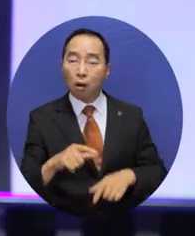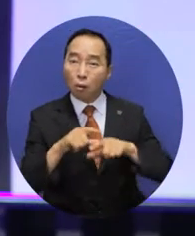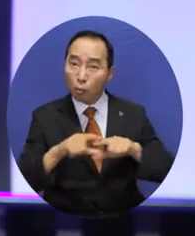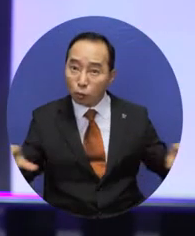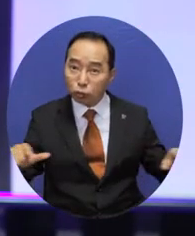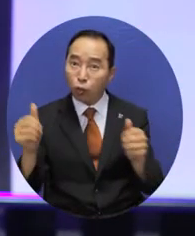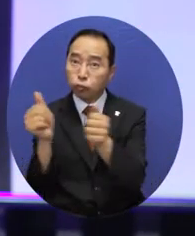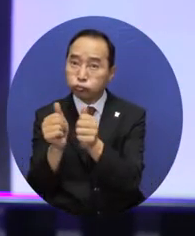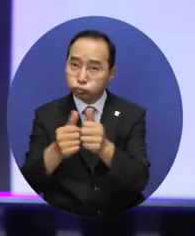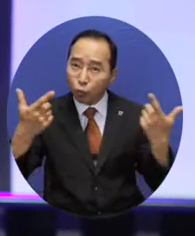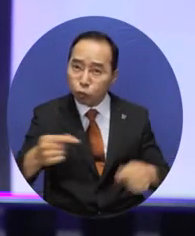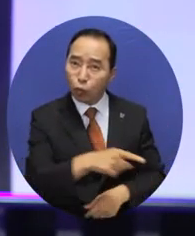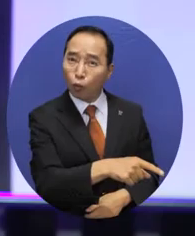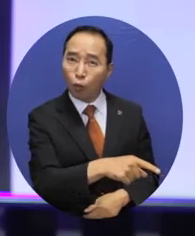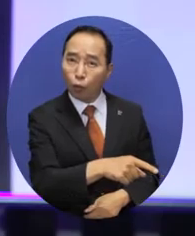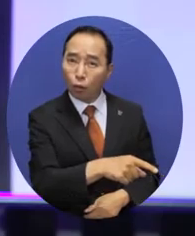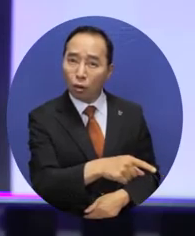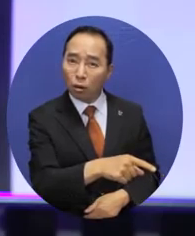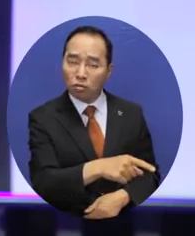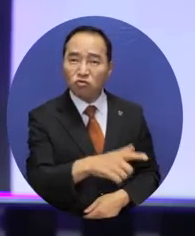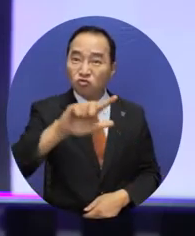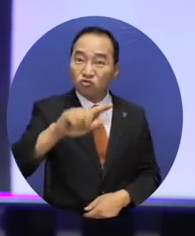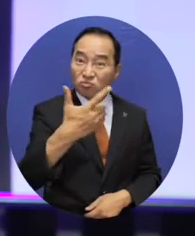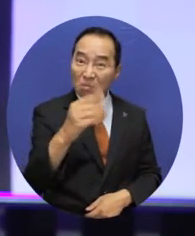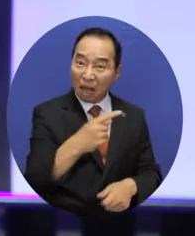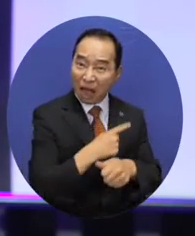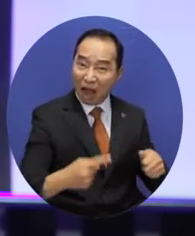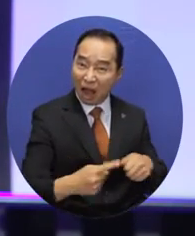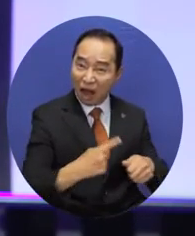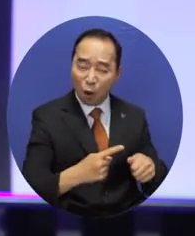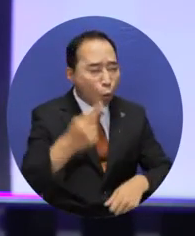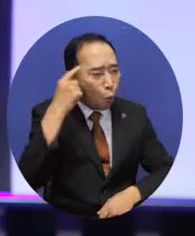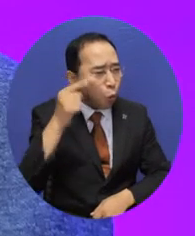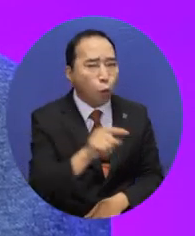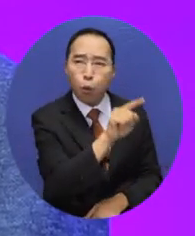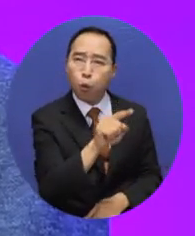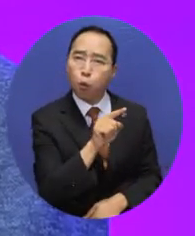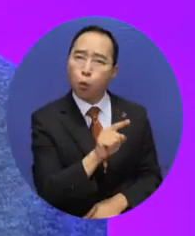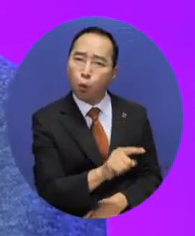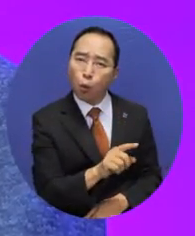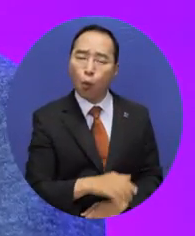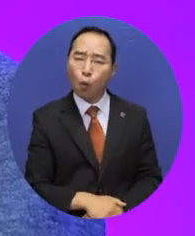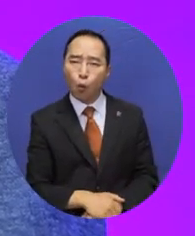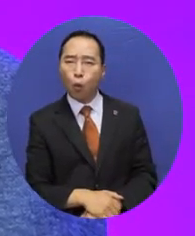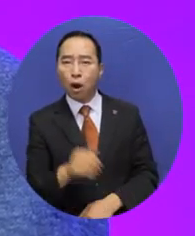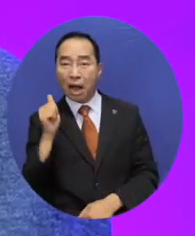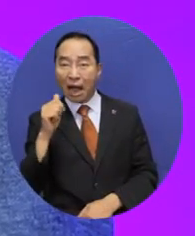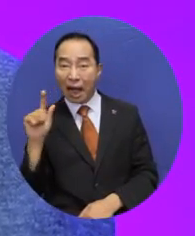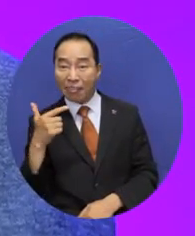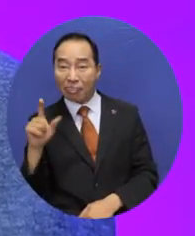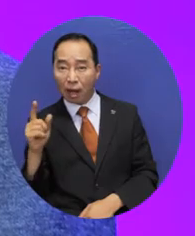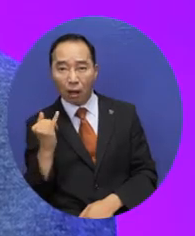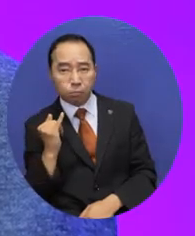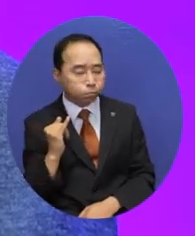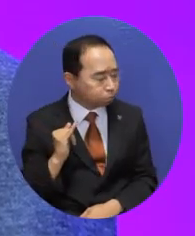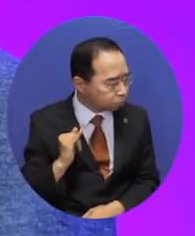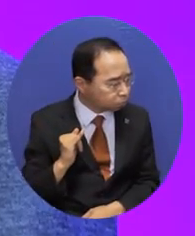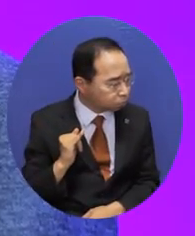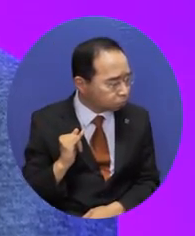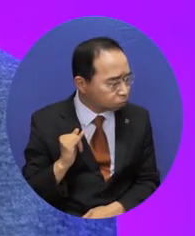그 사람이 왜 수백만을 죽이는 학살을 했는가? 이에 대해서 의문을